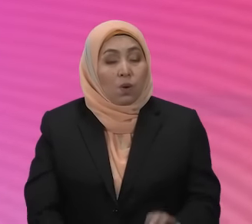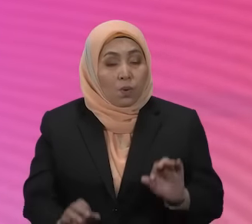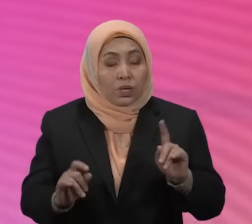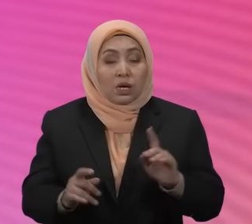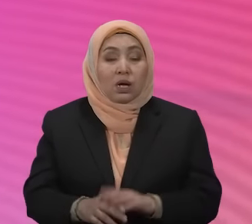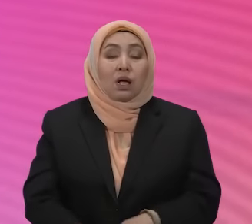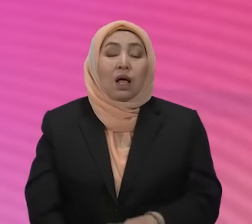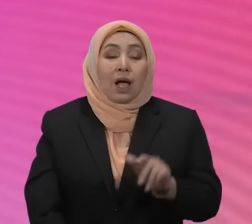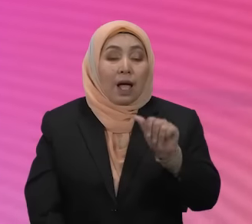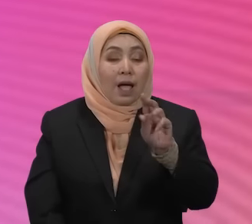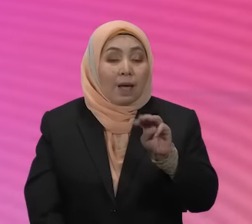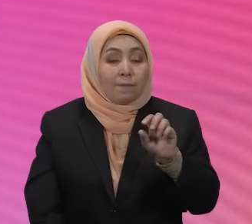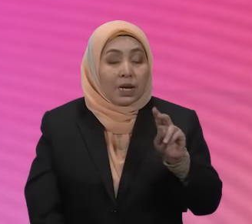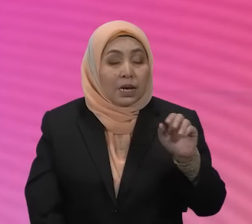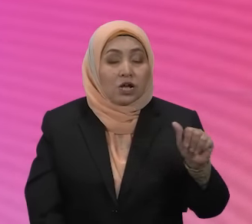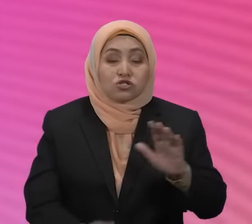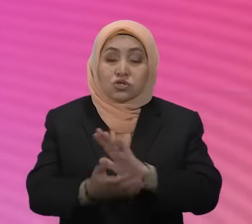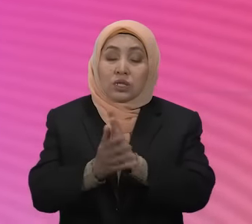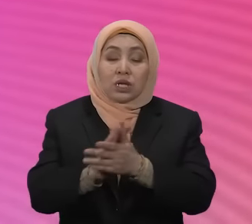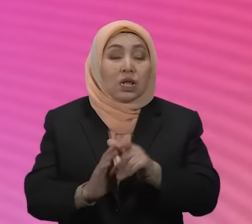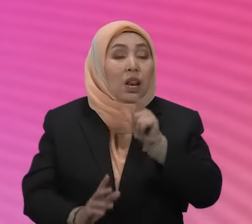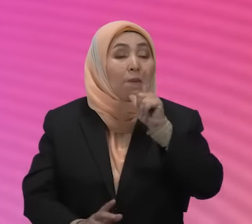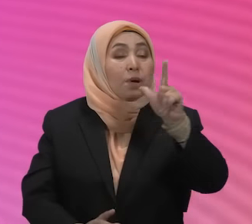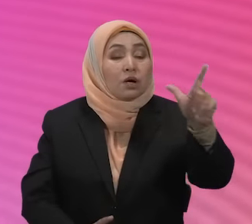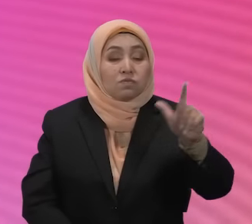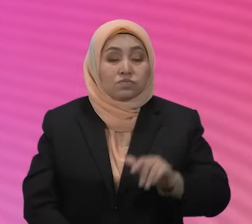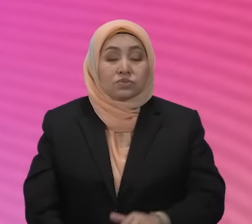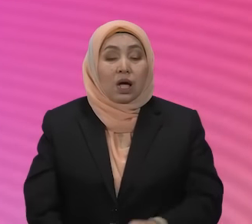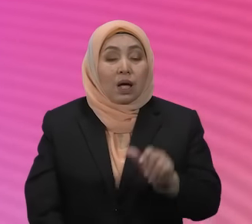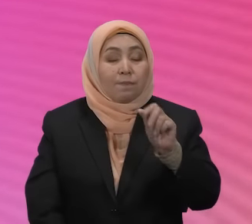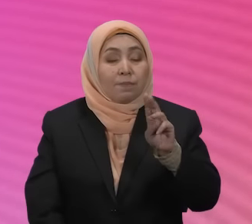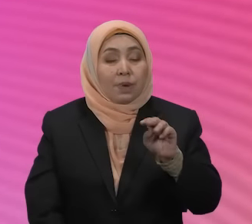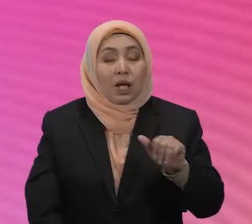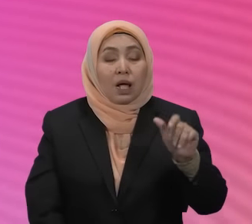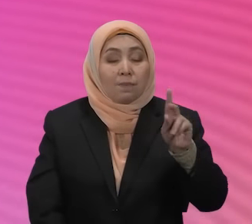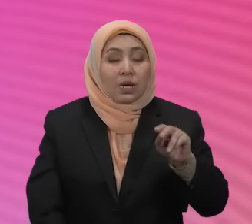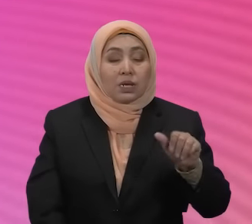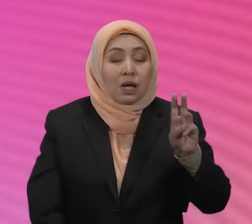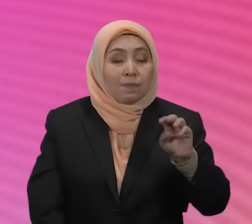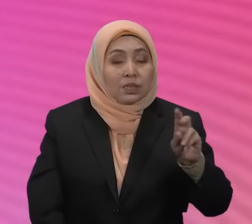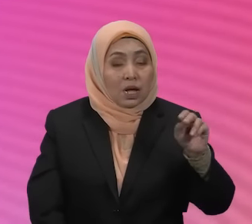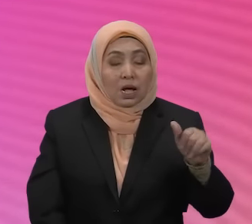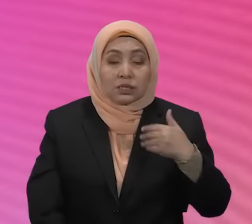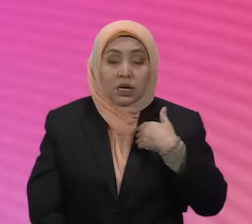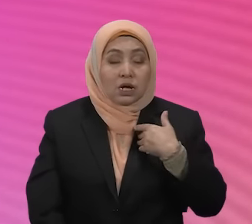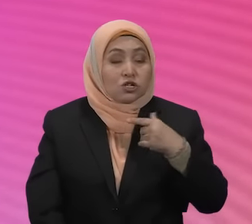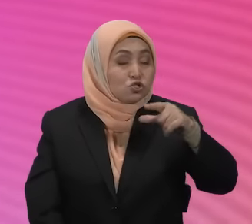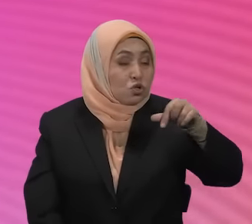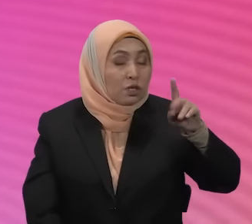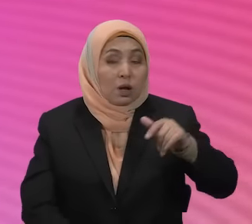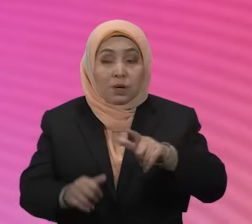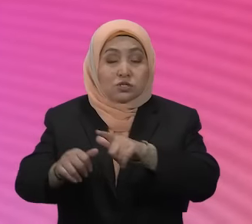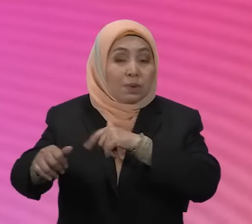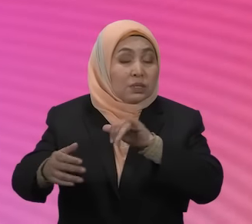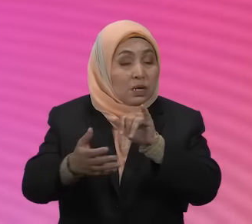Aywah, amanah, hati-hati supaya dia tak lama, kan, man amanah, sebab ada kiraat yang lain dibaca